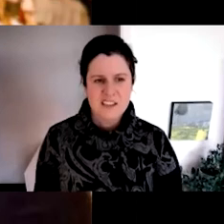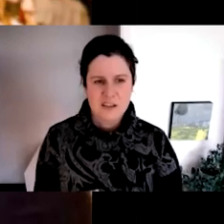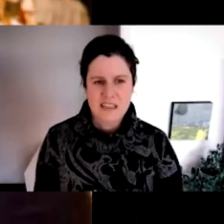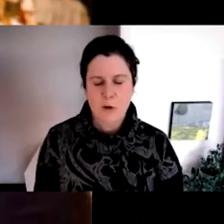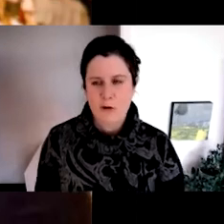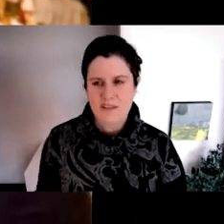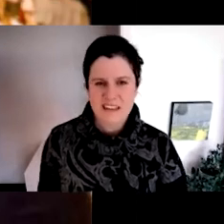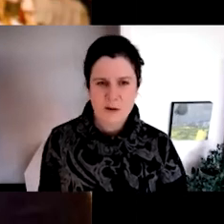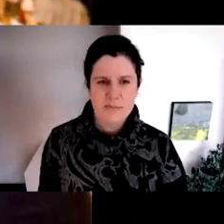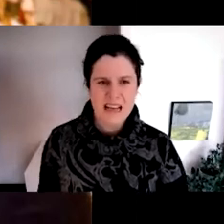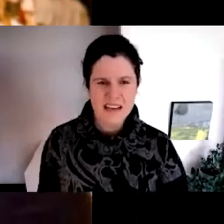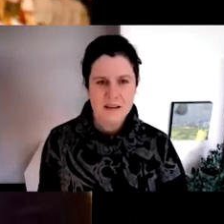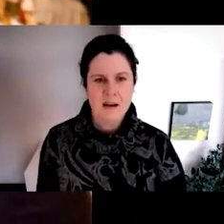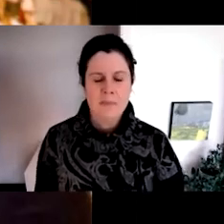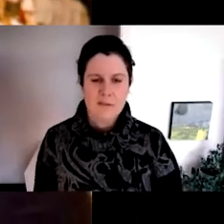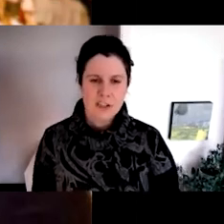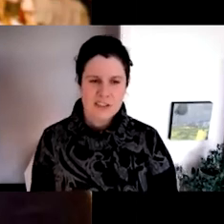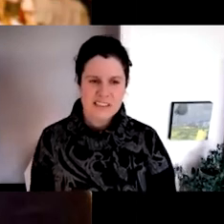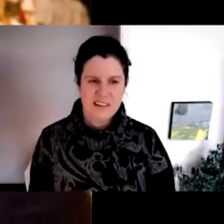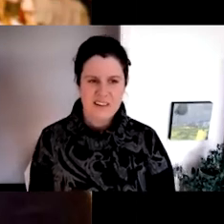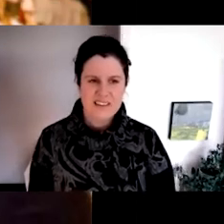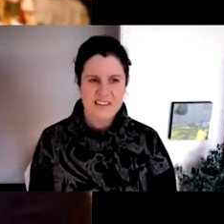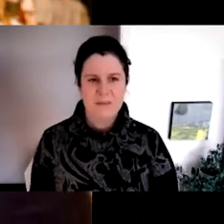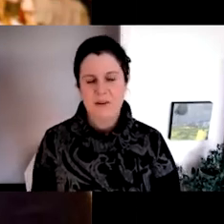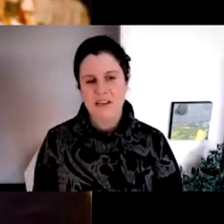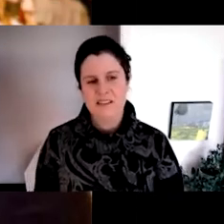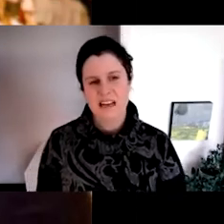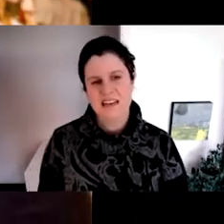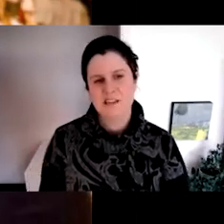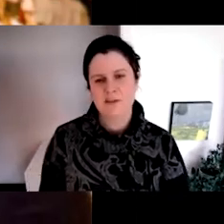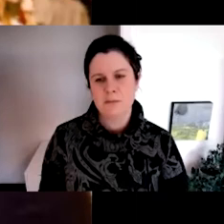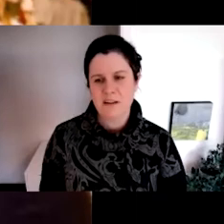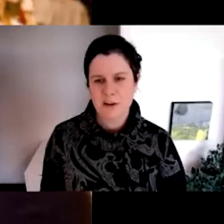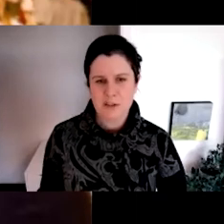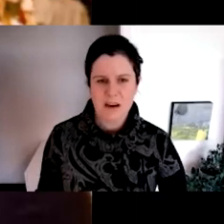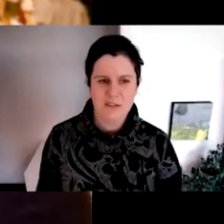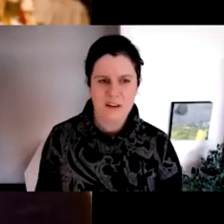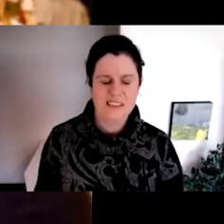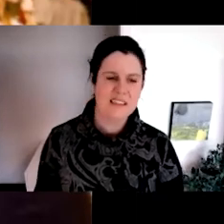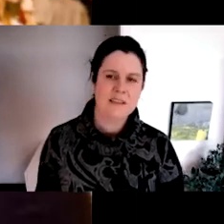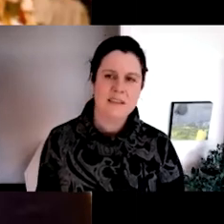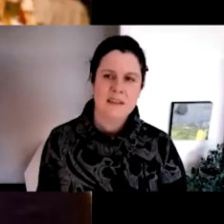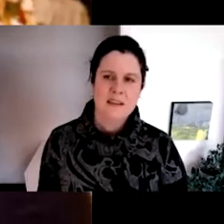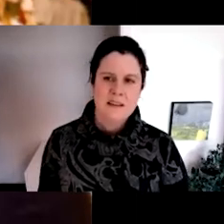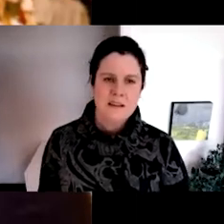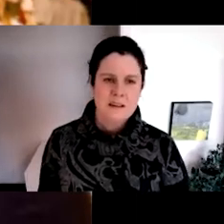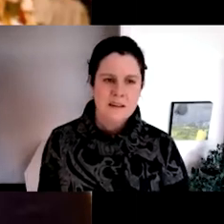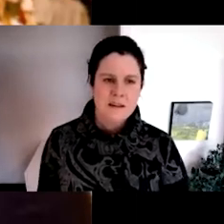ainsi j'enseigne mon cours de façon bilingue parfois je signe en langue des signes québécoise la LSQ parfois je parle en français